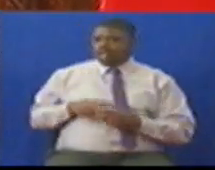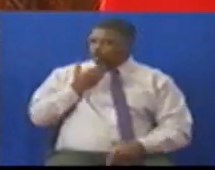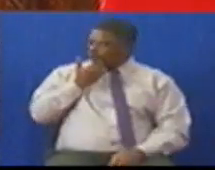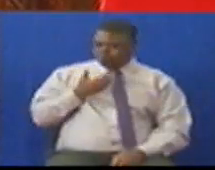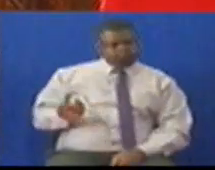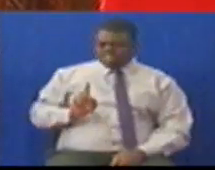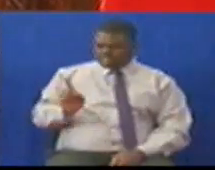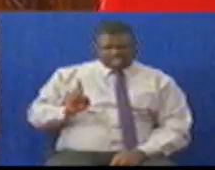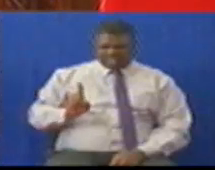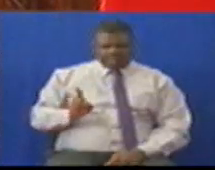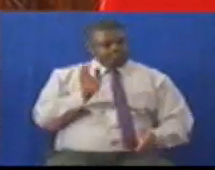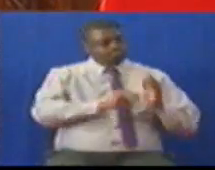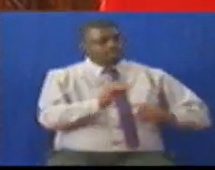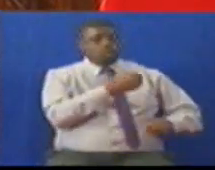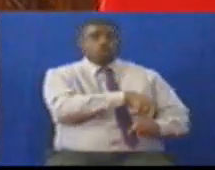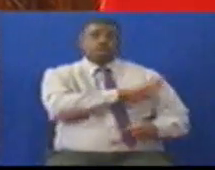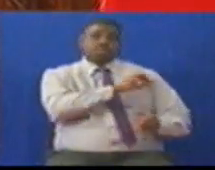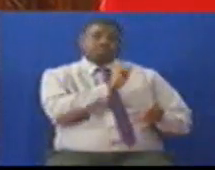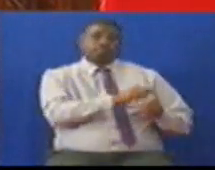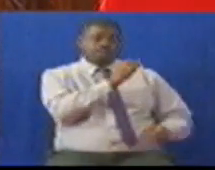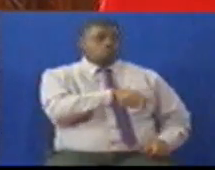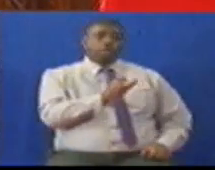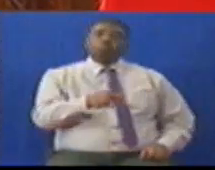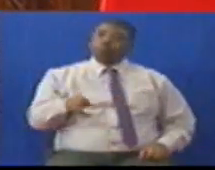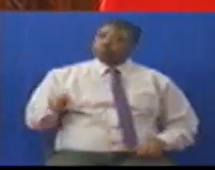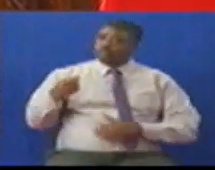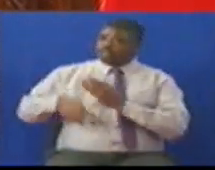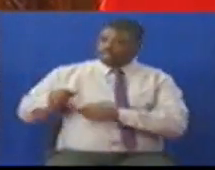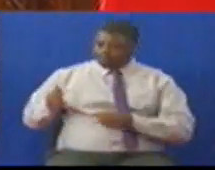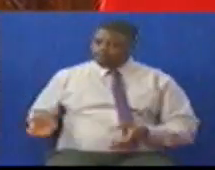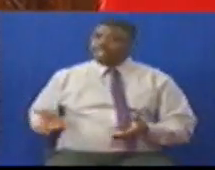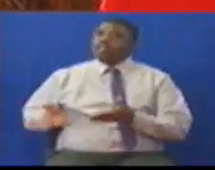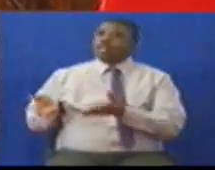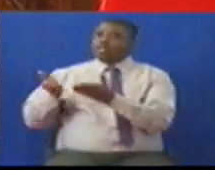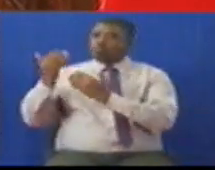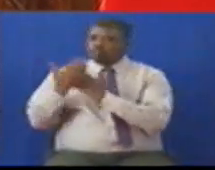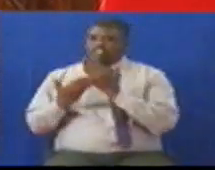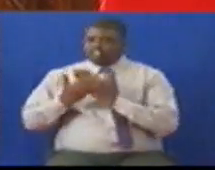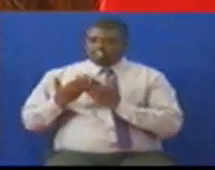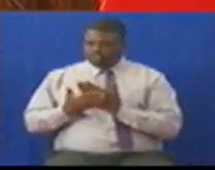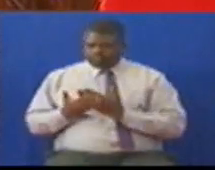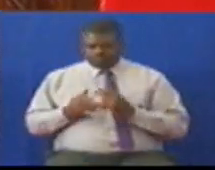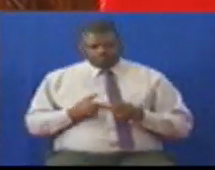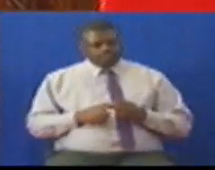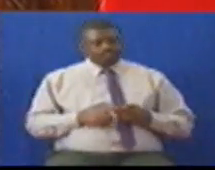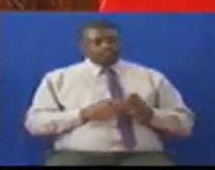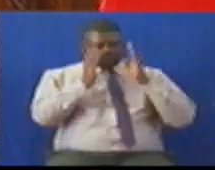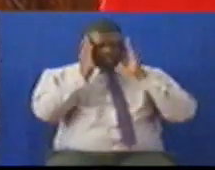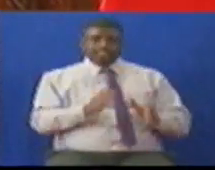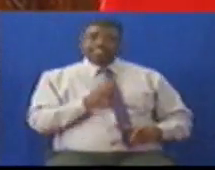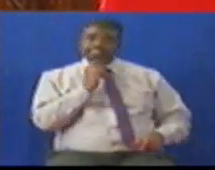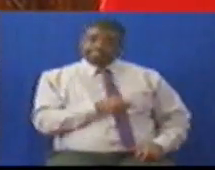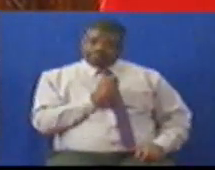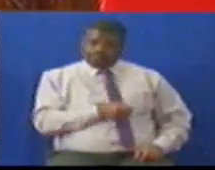hata kidogo mchango wa rasilimali watu kwenye maendeleo ya nchi. Mheshimiwa Spika, kambi rasmi ya